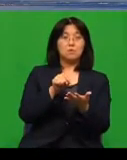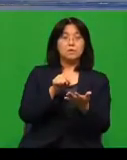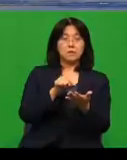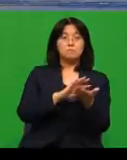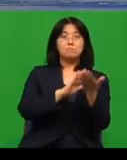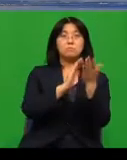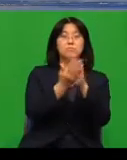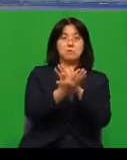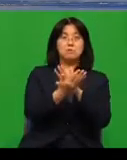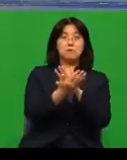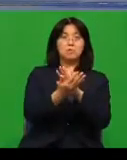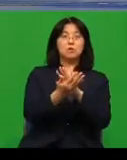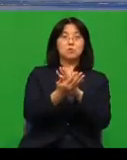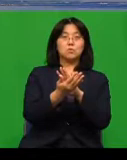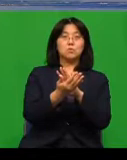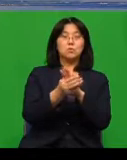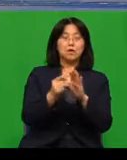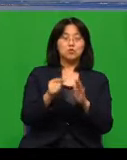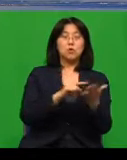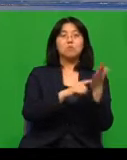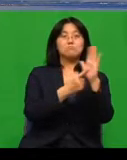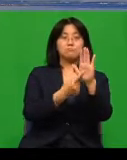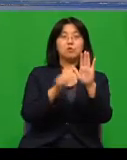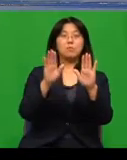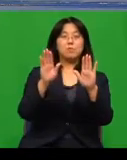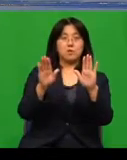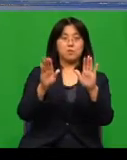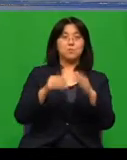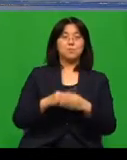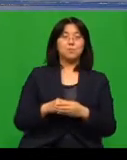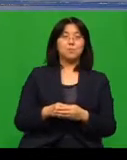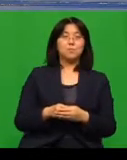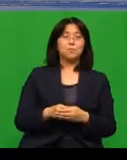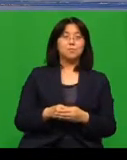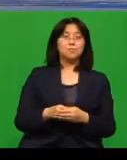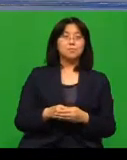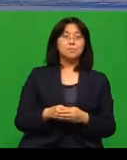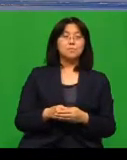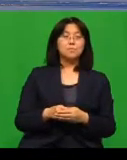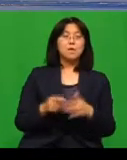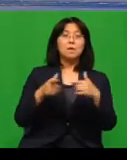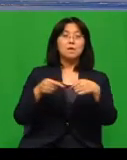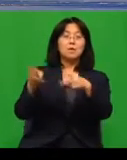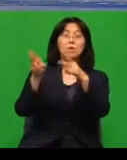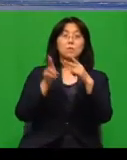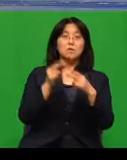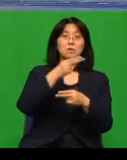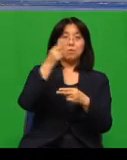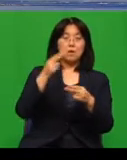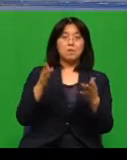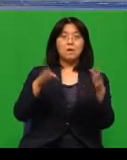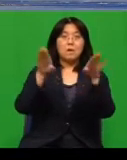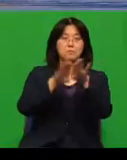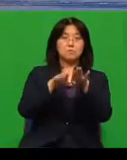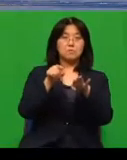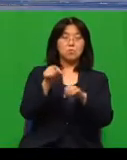今回リニューアルしますので、それのお披露目をすると。それから日本橋富山間オリジ